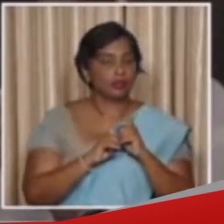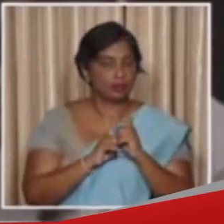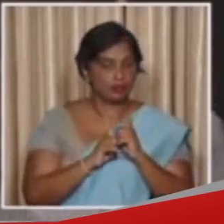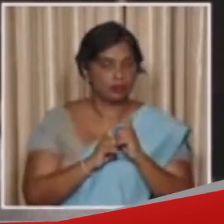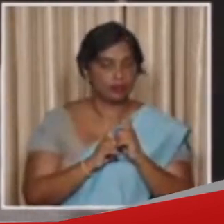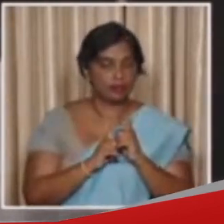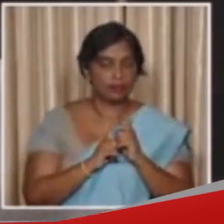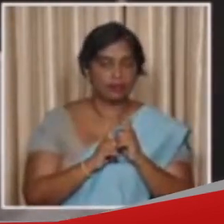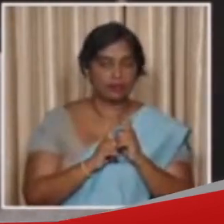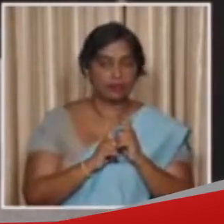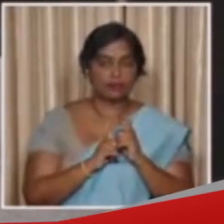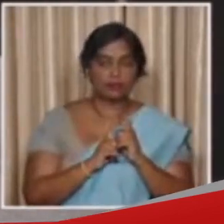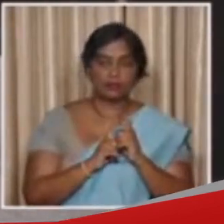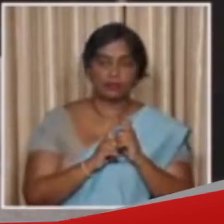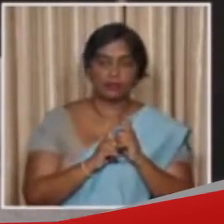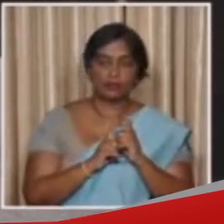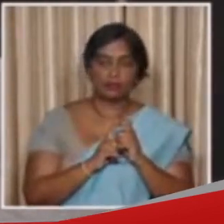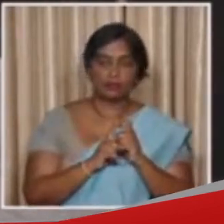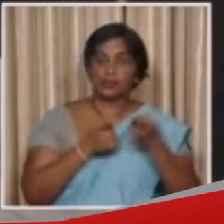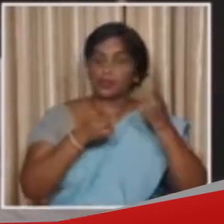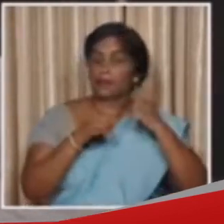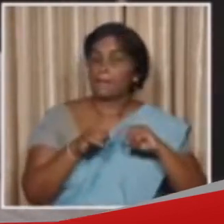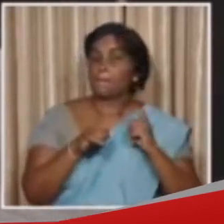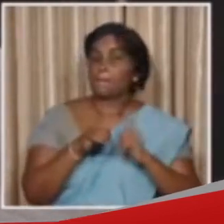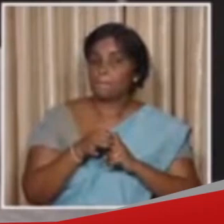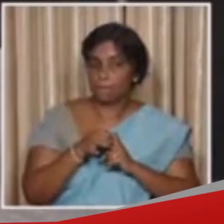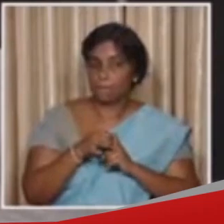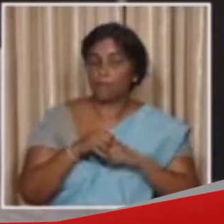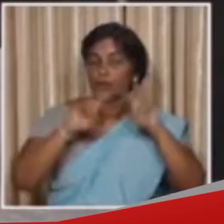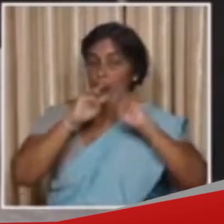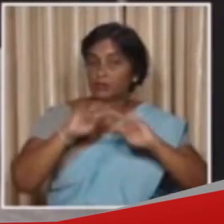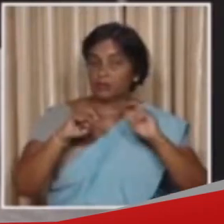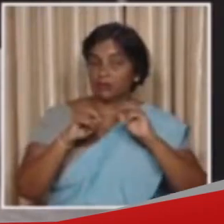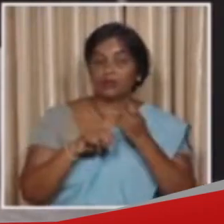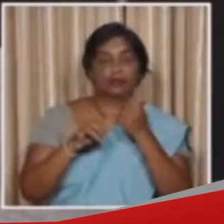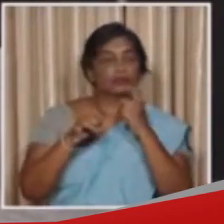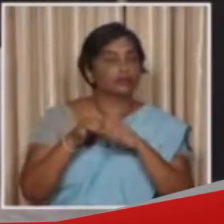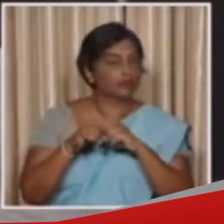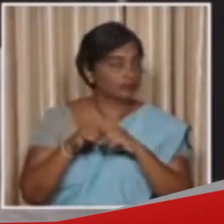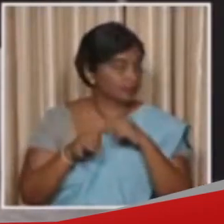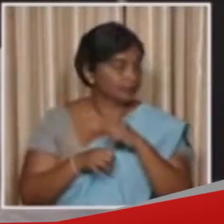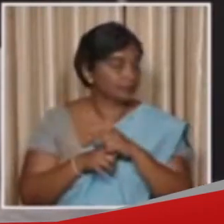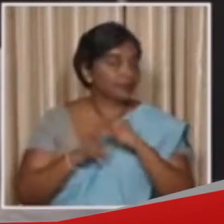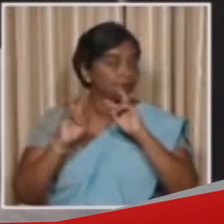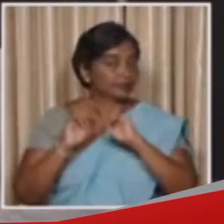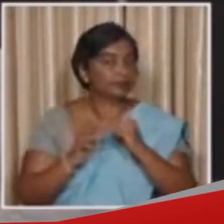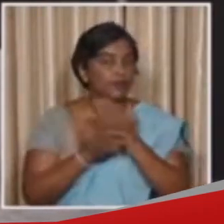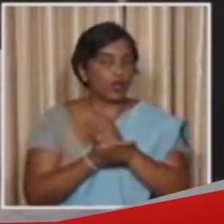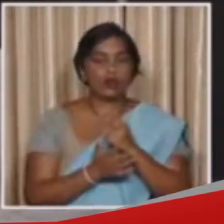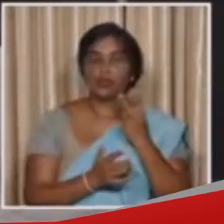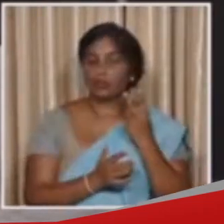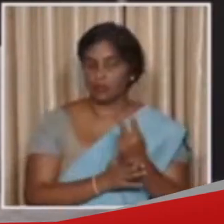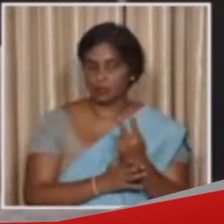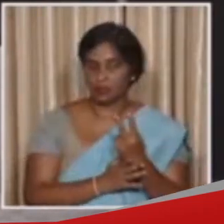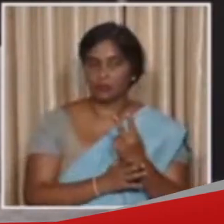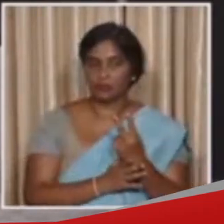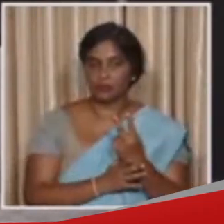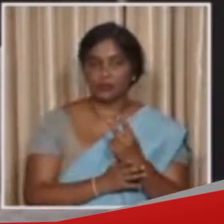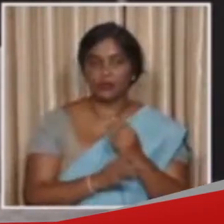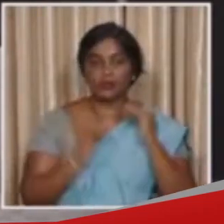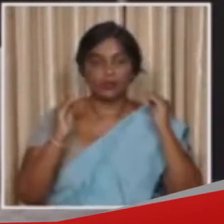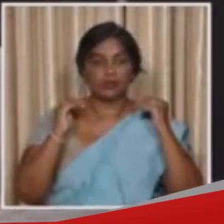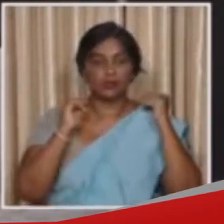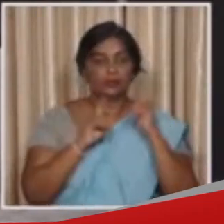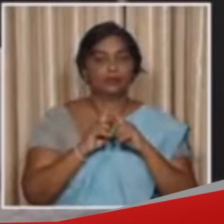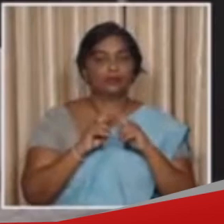कैपिटल इलग अर अणि प्रश्न आवे रिसर्च एलोकेशन रिसर्च एलोकेशन कोटस दिख किलती हाई एडुकेशन